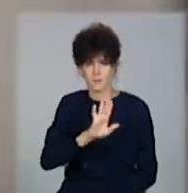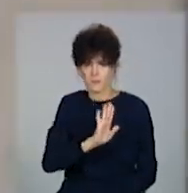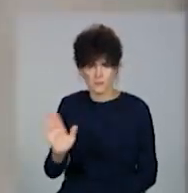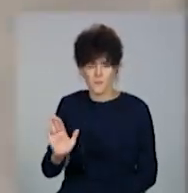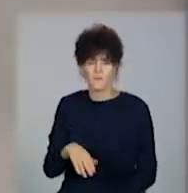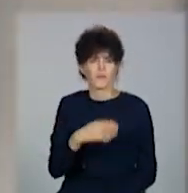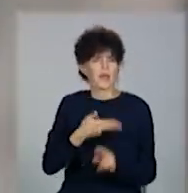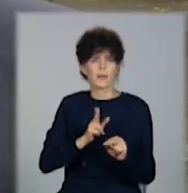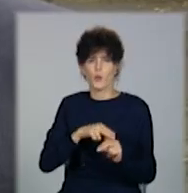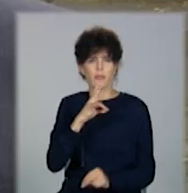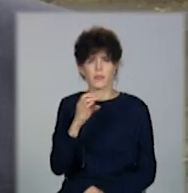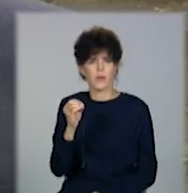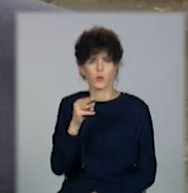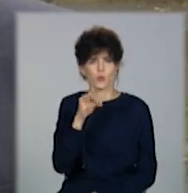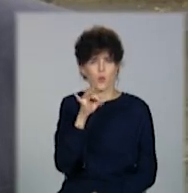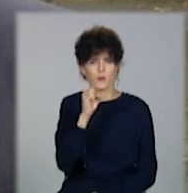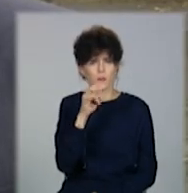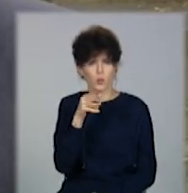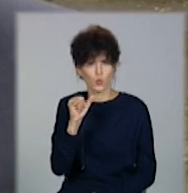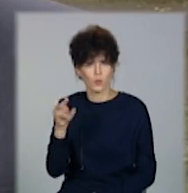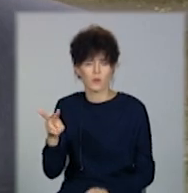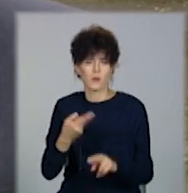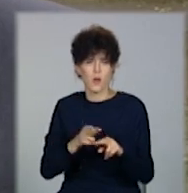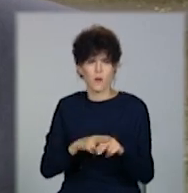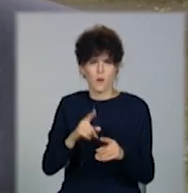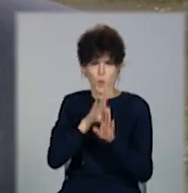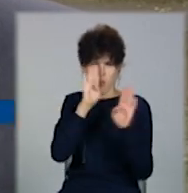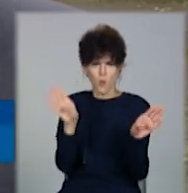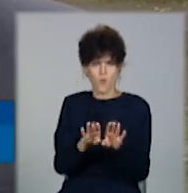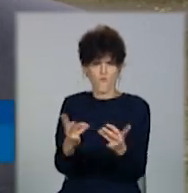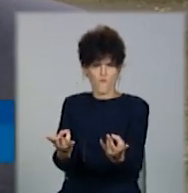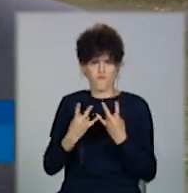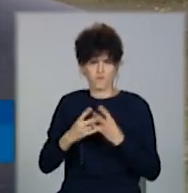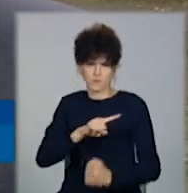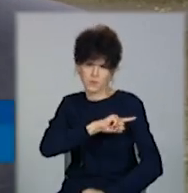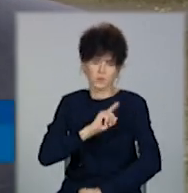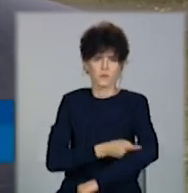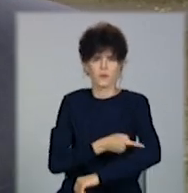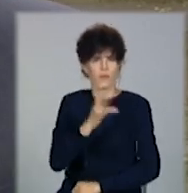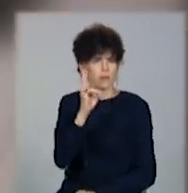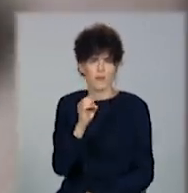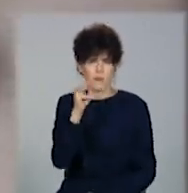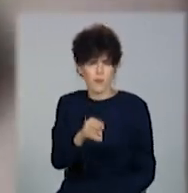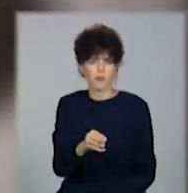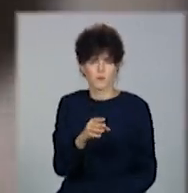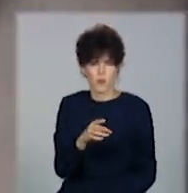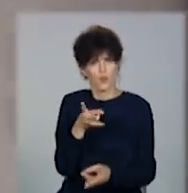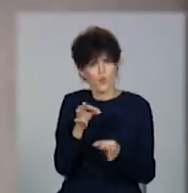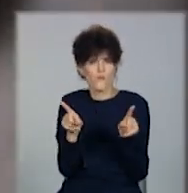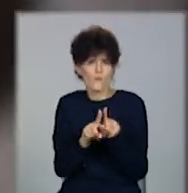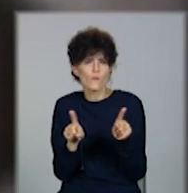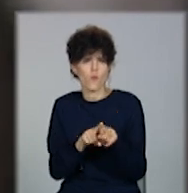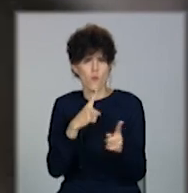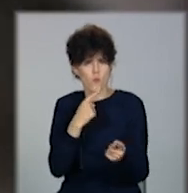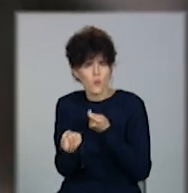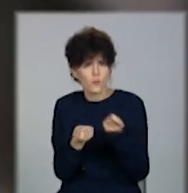тарантул, що його бояться. Це не ті організми, які можуть завдати прямої шкоди людині або домашній тварині. Павуки-вовки їдять